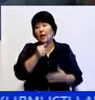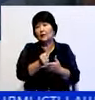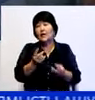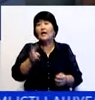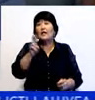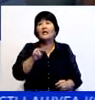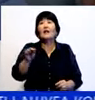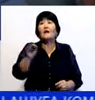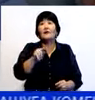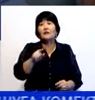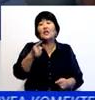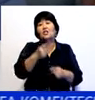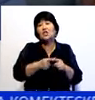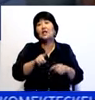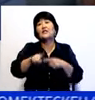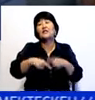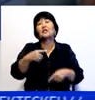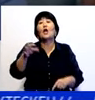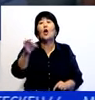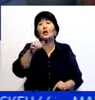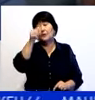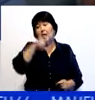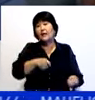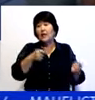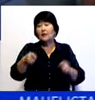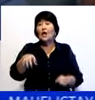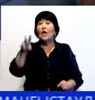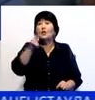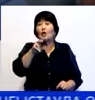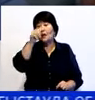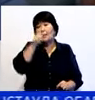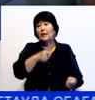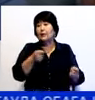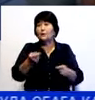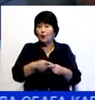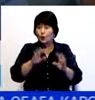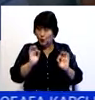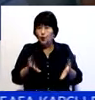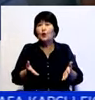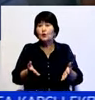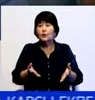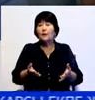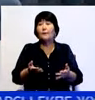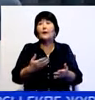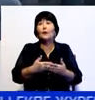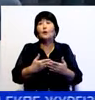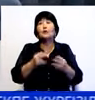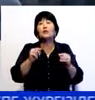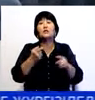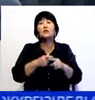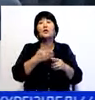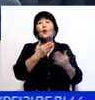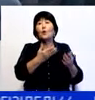yanvar fevraldıkın jaksı, erken oktyabr ayında alıp kelsin, noyabr ayında alıp kelsin, ol dürüst. O endi şınında da